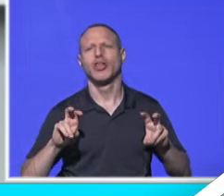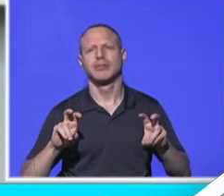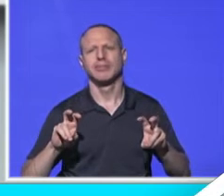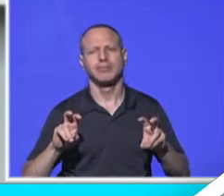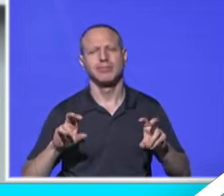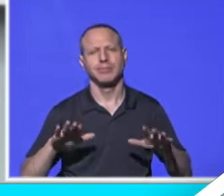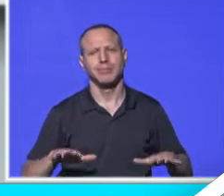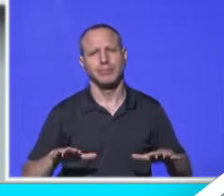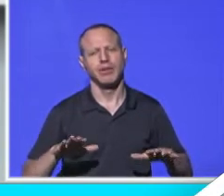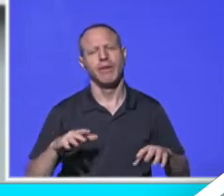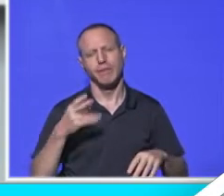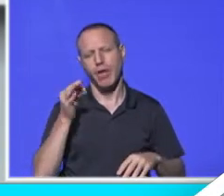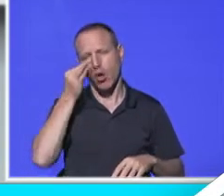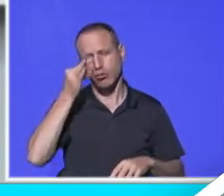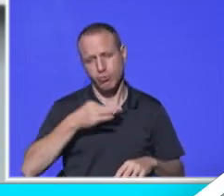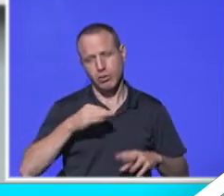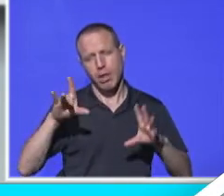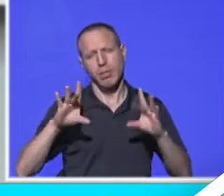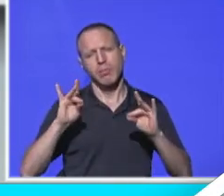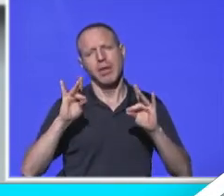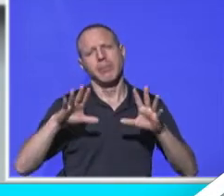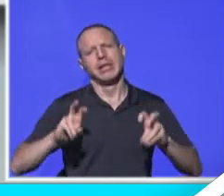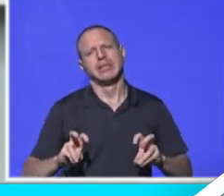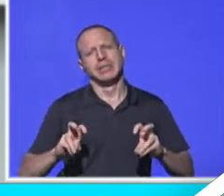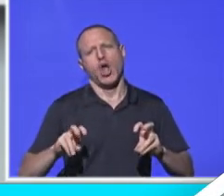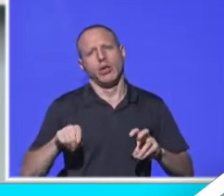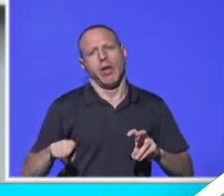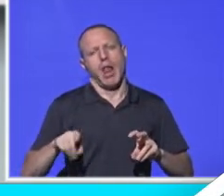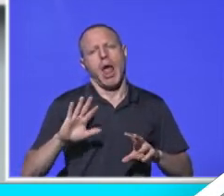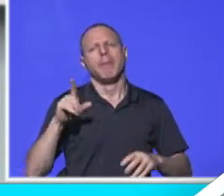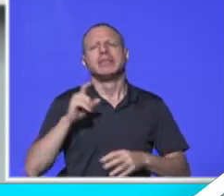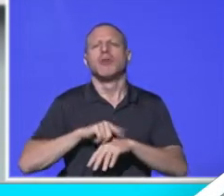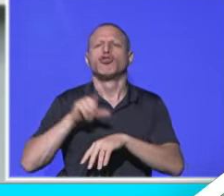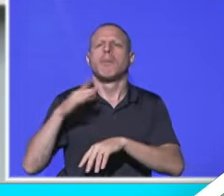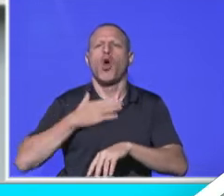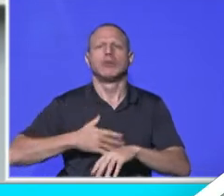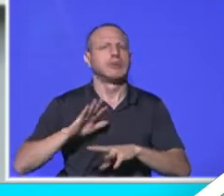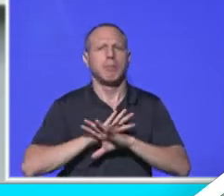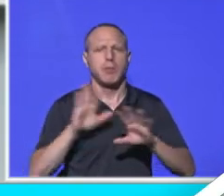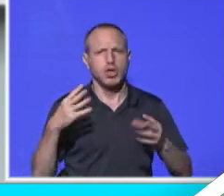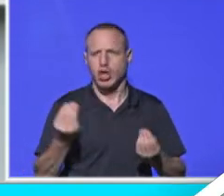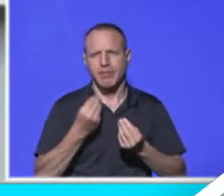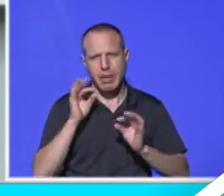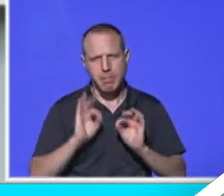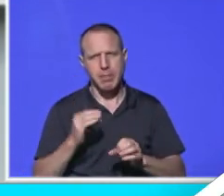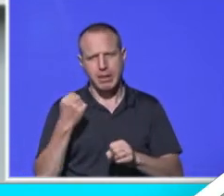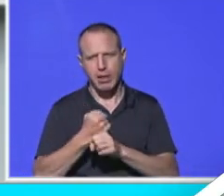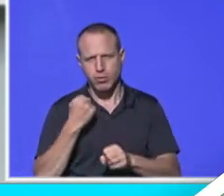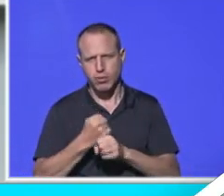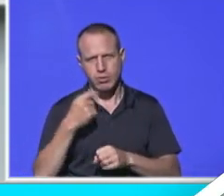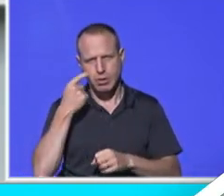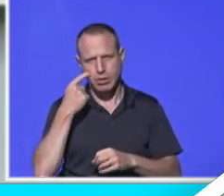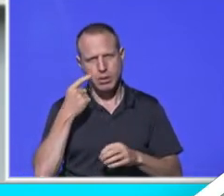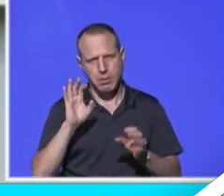ועושה רושם שנדבקים לכיסאות האלה כמה זמן שהם רוצים, מבלי שהדברים באמת יעשו. תראי, אי